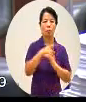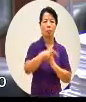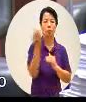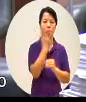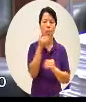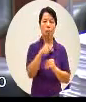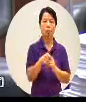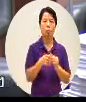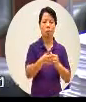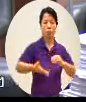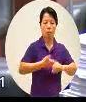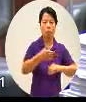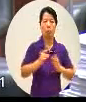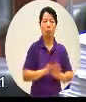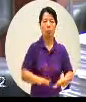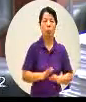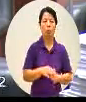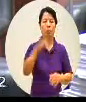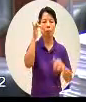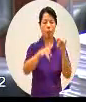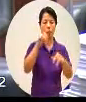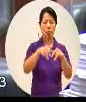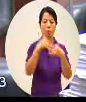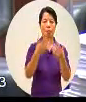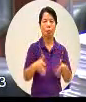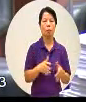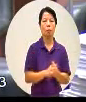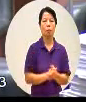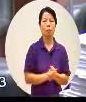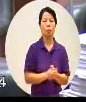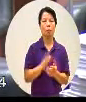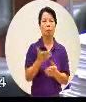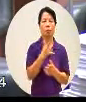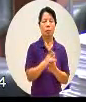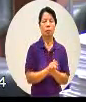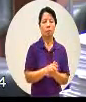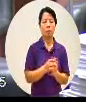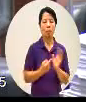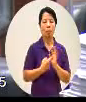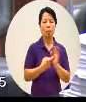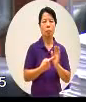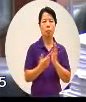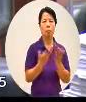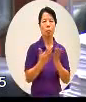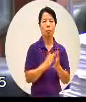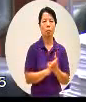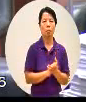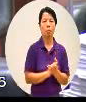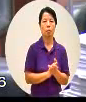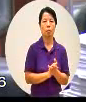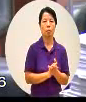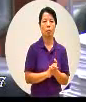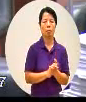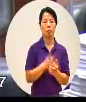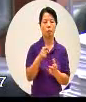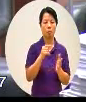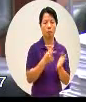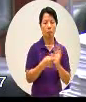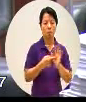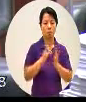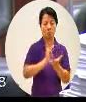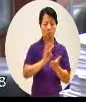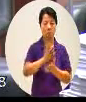祠。今年有下雨，虽然没下很大，可是明显看到它发挥功能